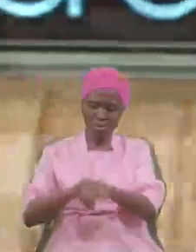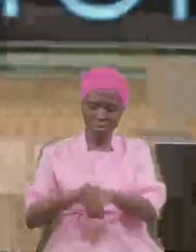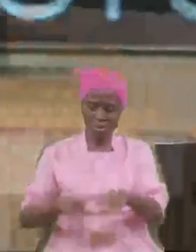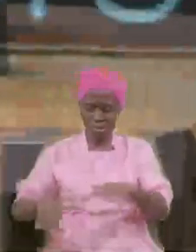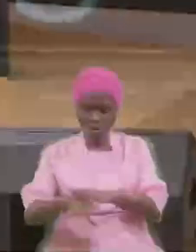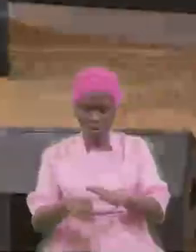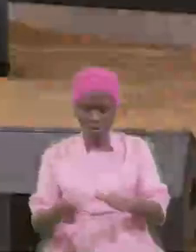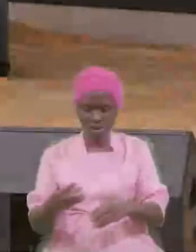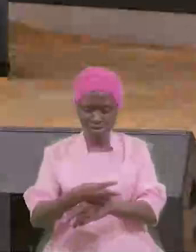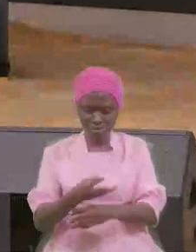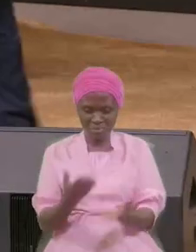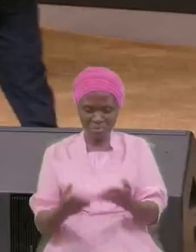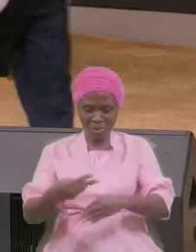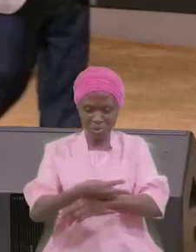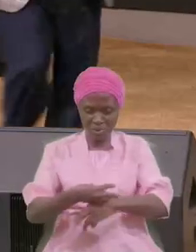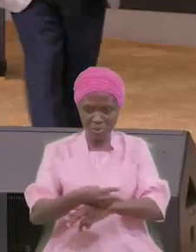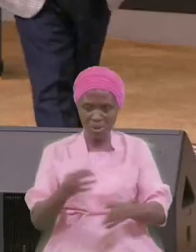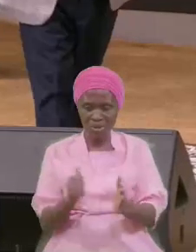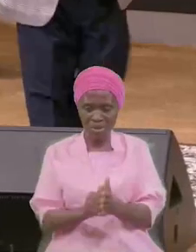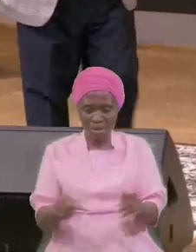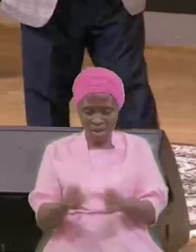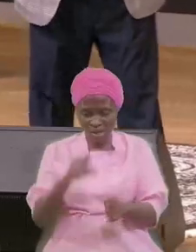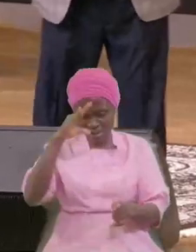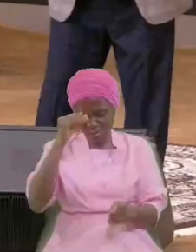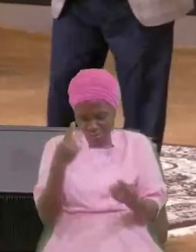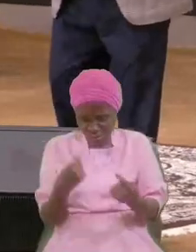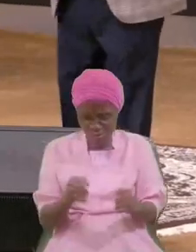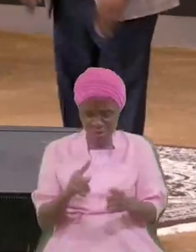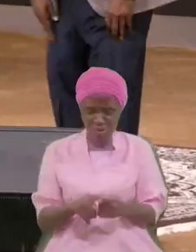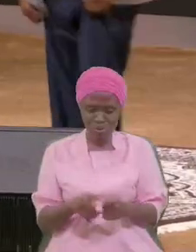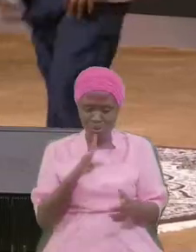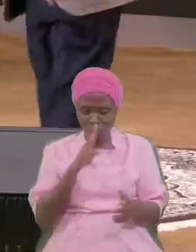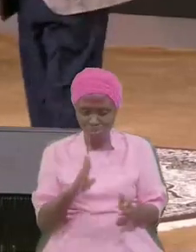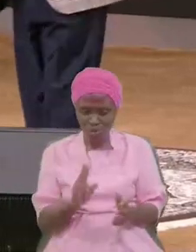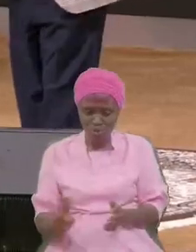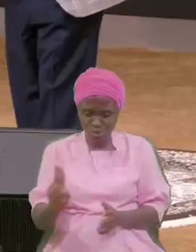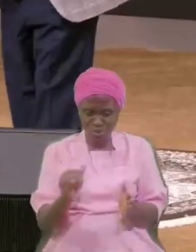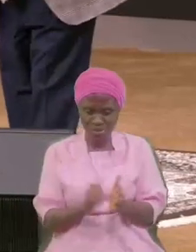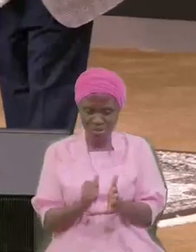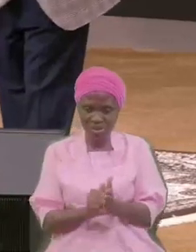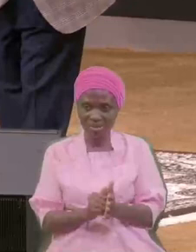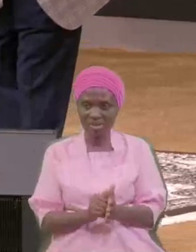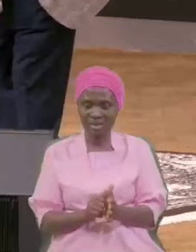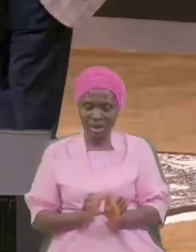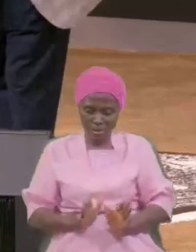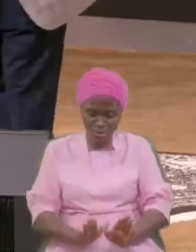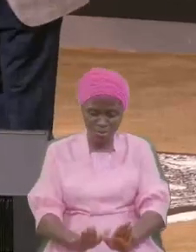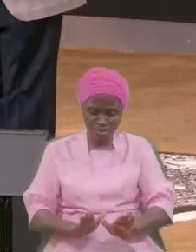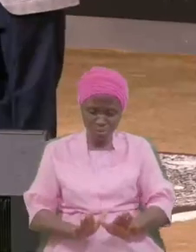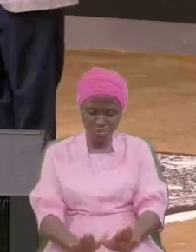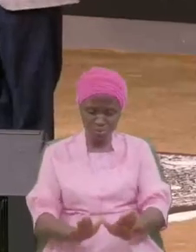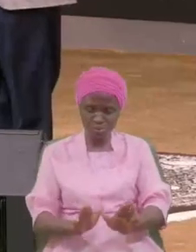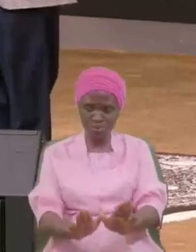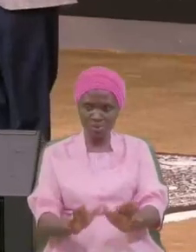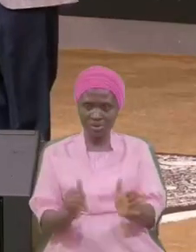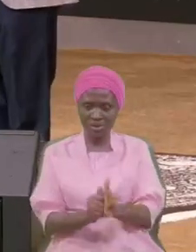qui a des roulettes dessous. Et il pousse cela. Je ne peux pas bien démontrer ça. Sinon, on doit aller